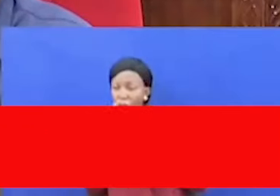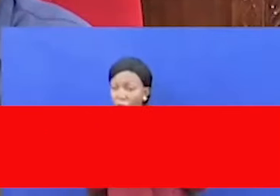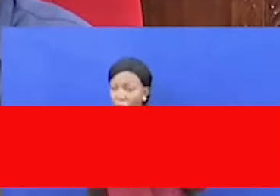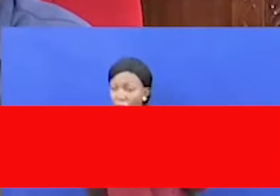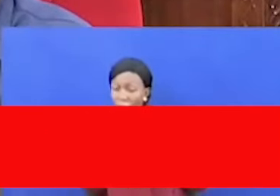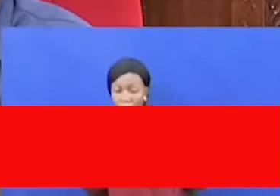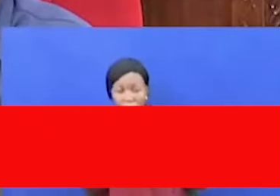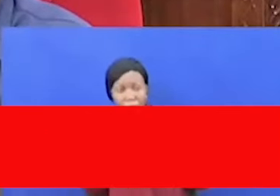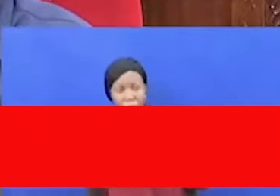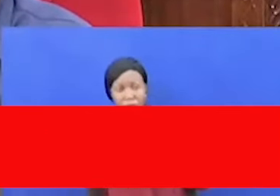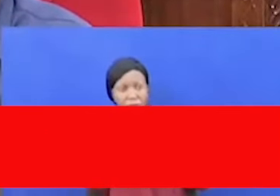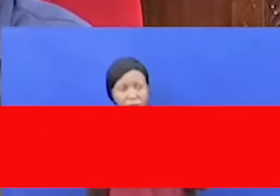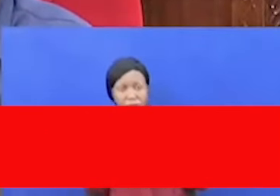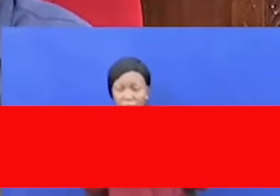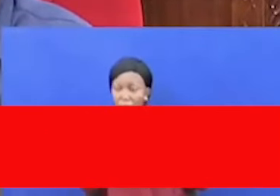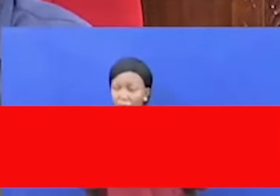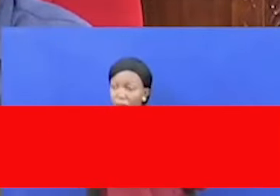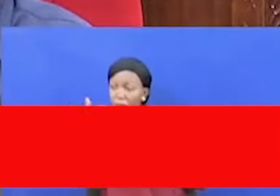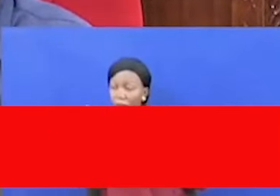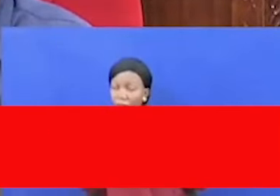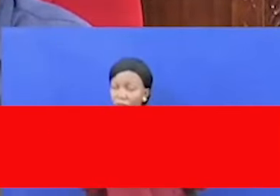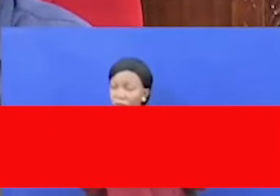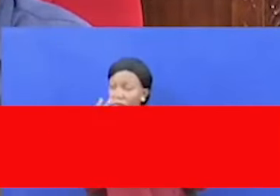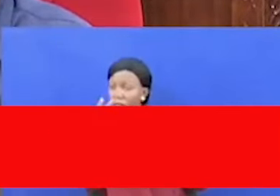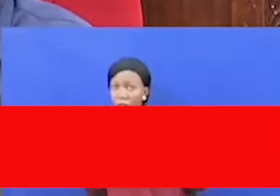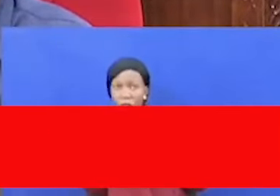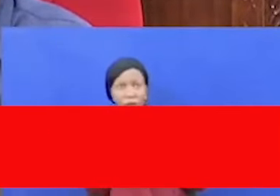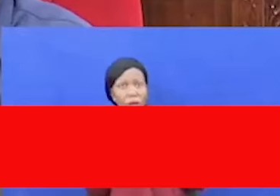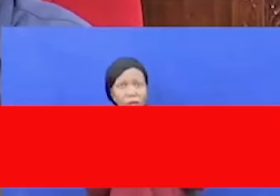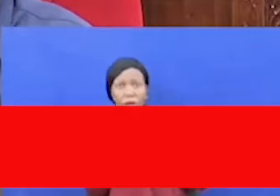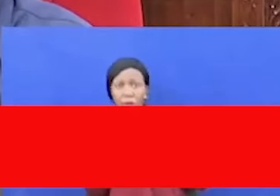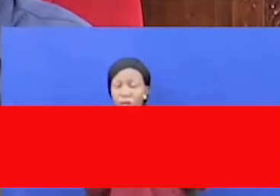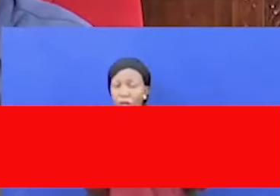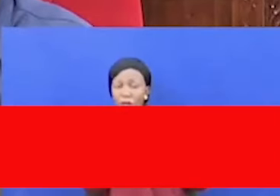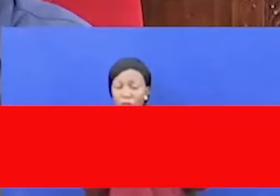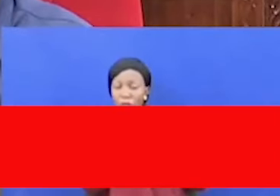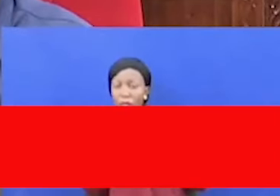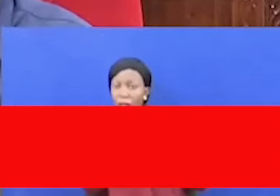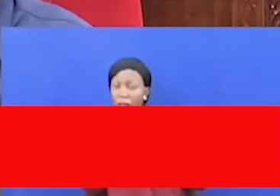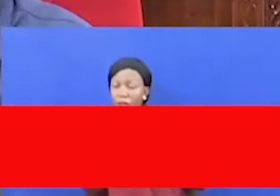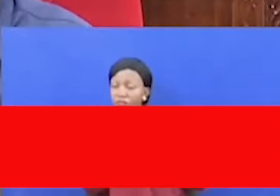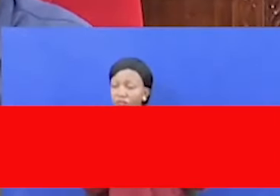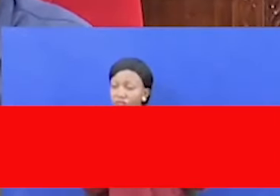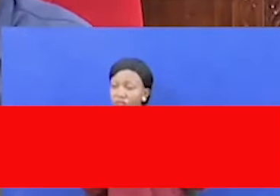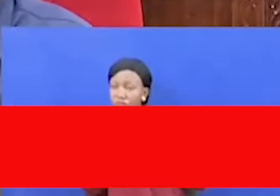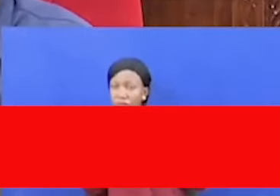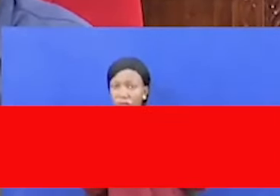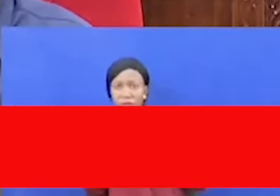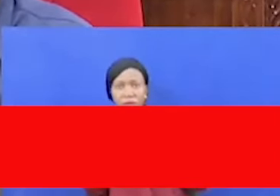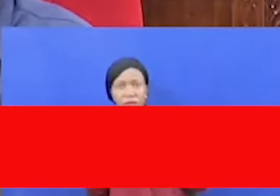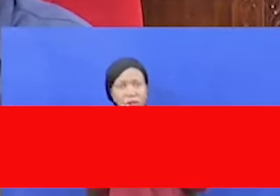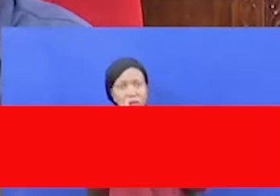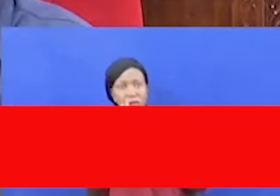ikabaki 80% mpaka shukuta na siku tano zikaisha, na hatuna muda wa kurudi hapa. Kwa nilikuwa naomba tupate clarification. Kama clarification yetu inaridhisha, ninaomba